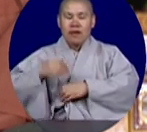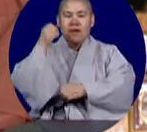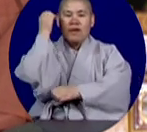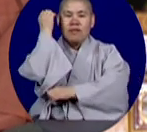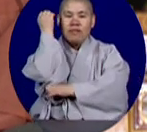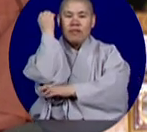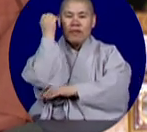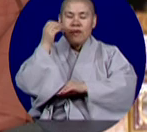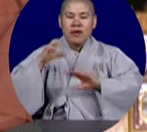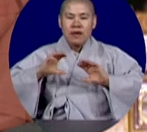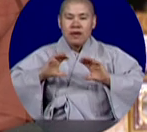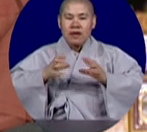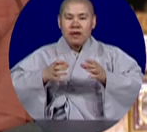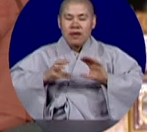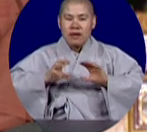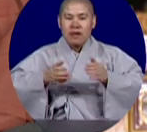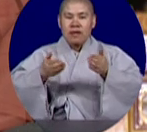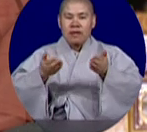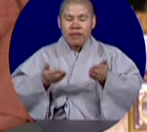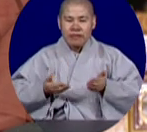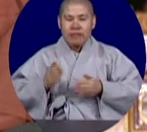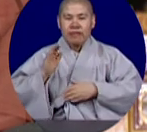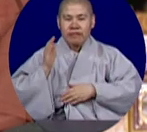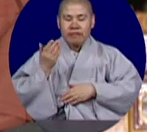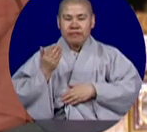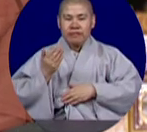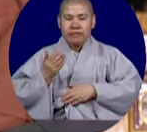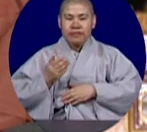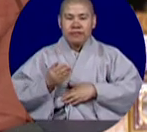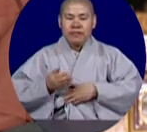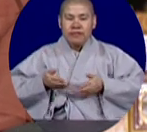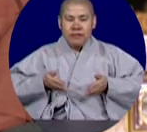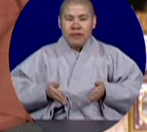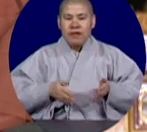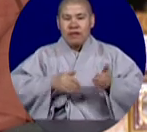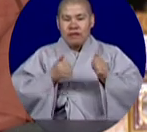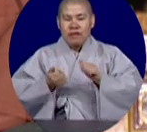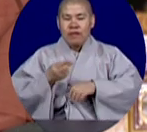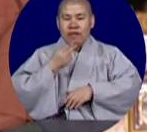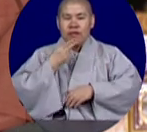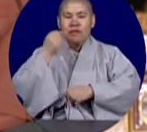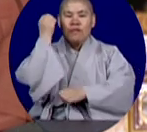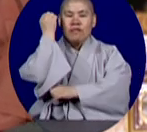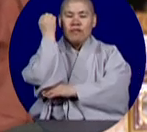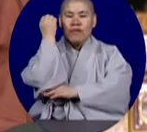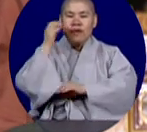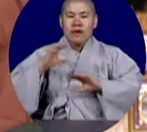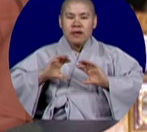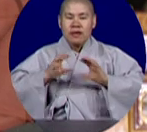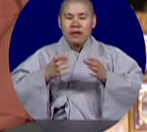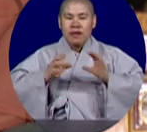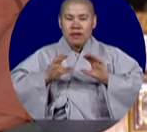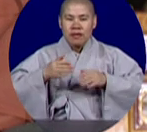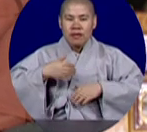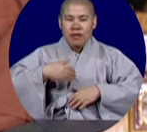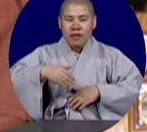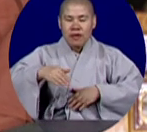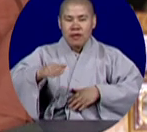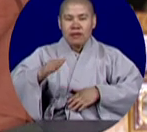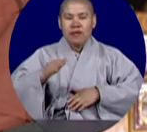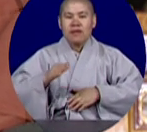세계를 얻으셨다. 생사 없는 자기 본래의 세계로 돌아가셨다.